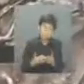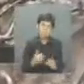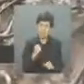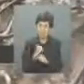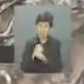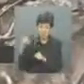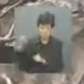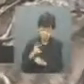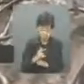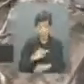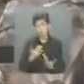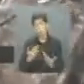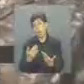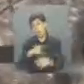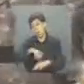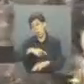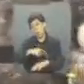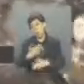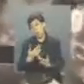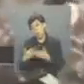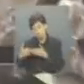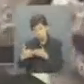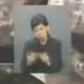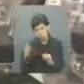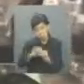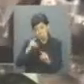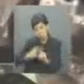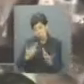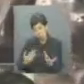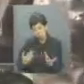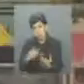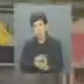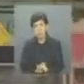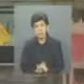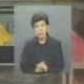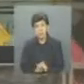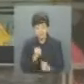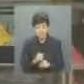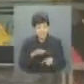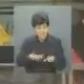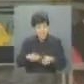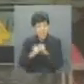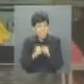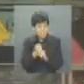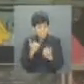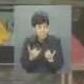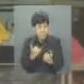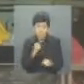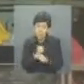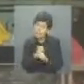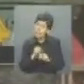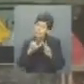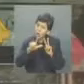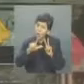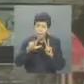ทำให้ต้องใช้เวลาขนส่งนานขึ้นอีก1เดือนค่ะขณะที่ยอดการผลิตรถยนต์ในปีนี้แม้จะไม่ถึง2ล้าน3แสน